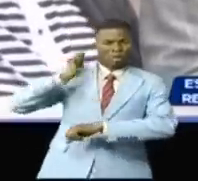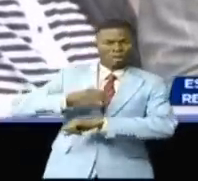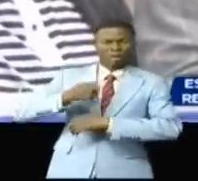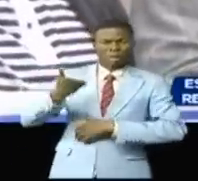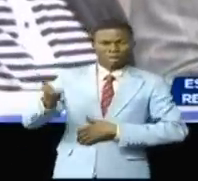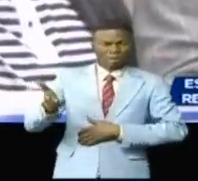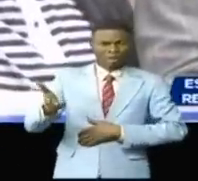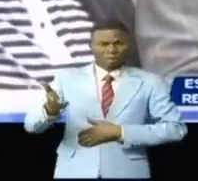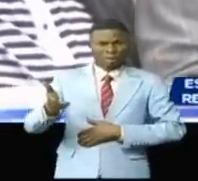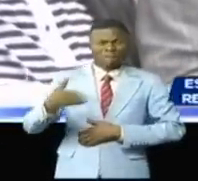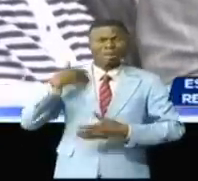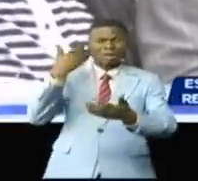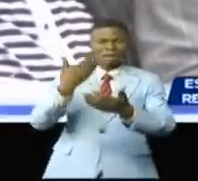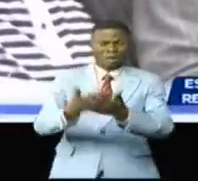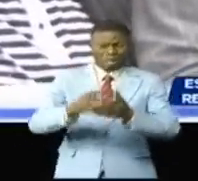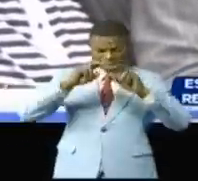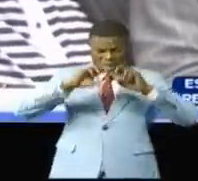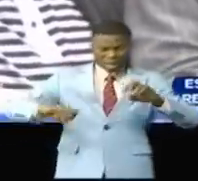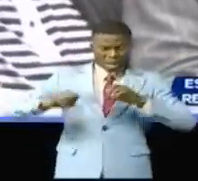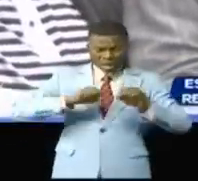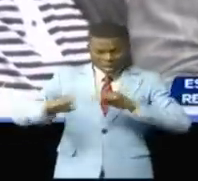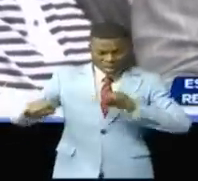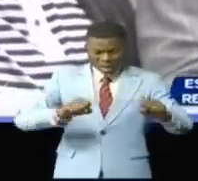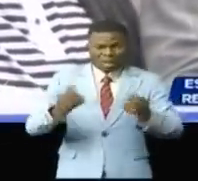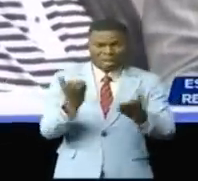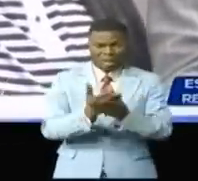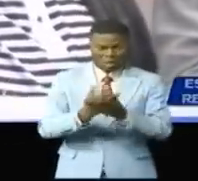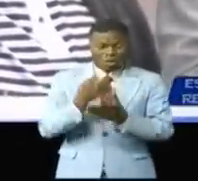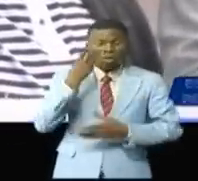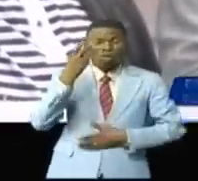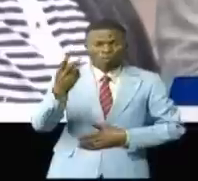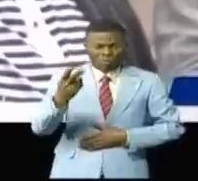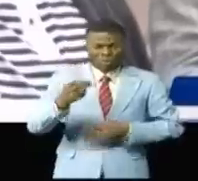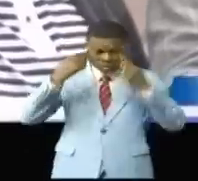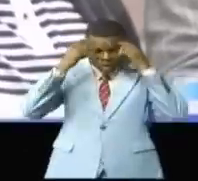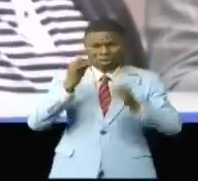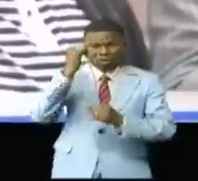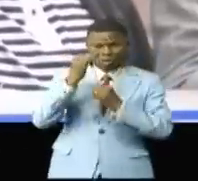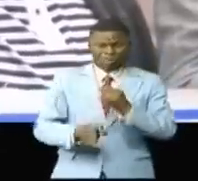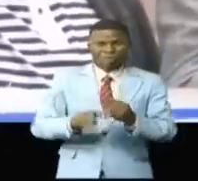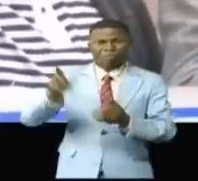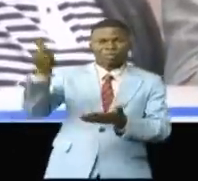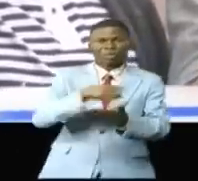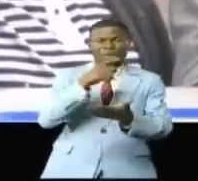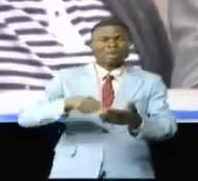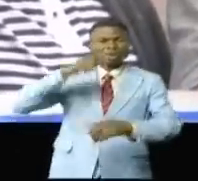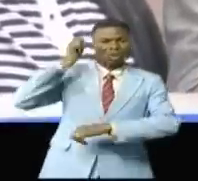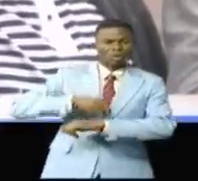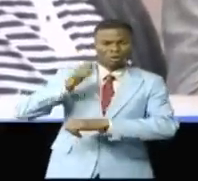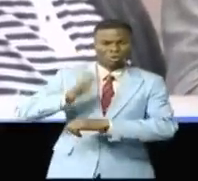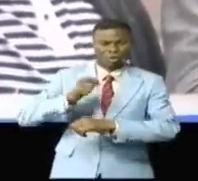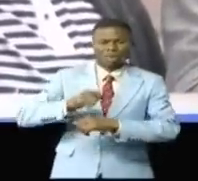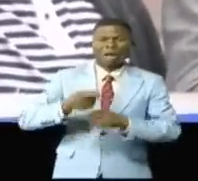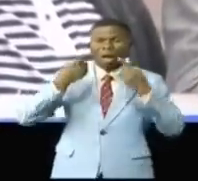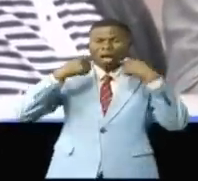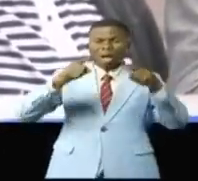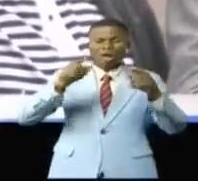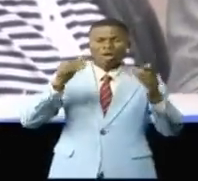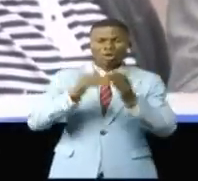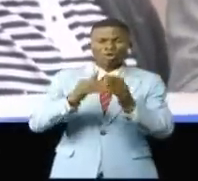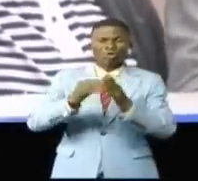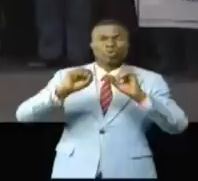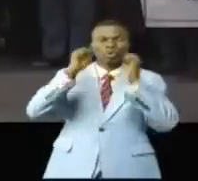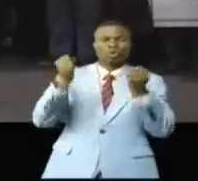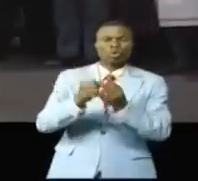qui est arrivée à examiner les dossiers et est arrivée en conclusion d'annuler les jugements qui avaient été prononcés contre la